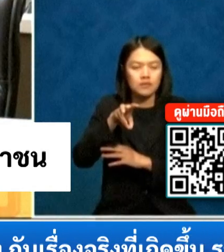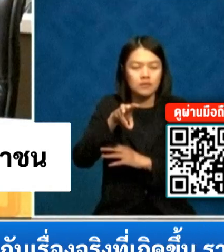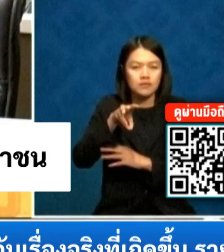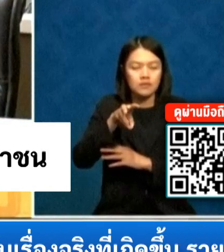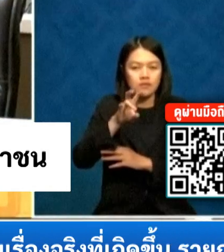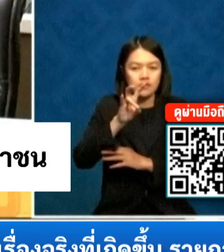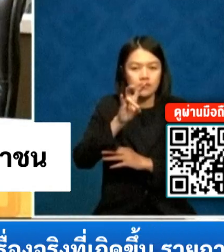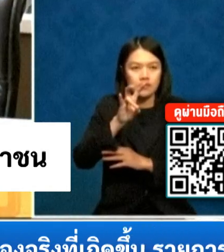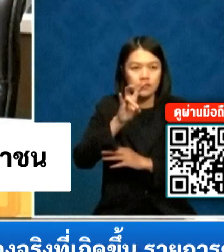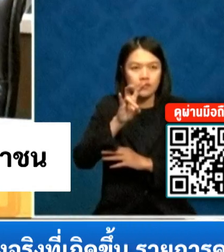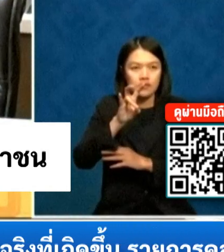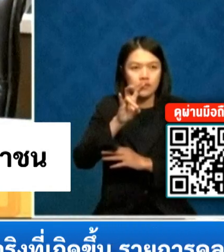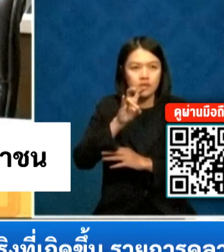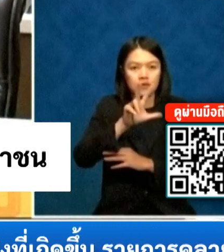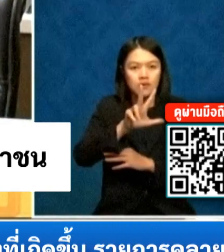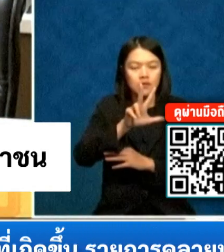3,752,000